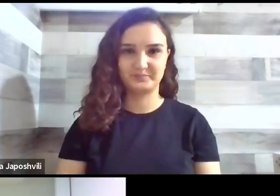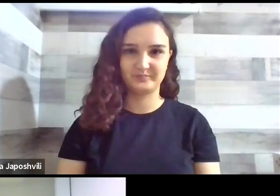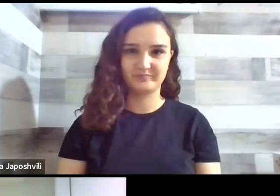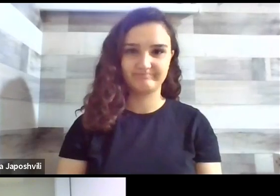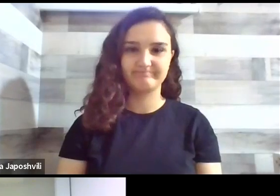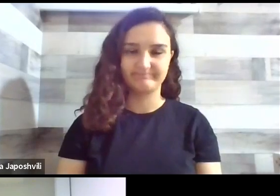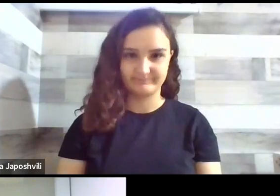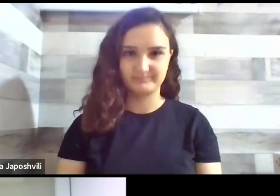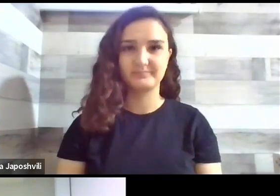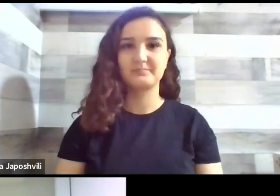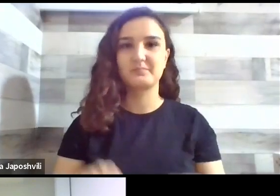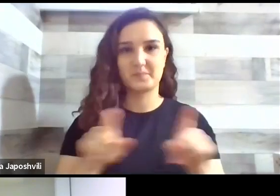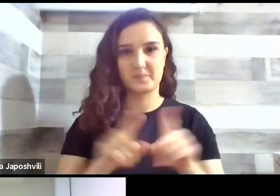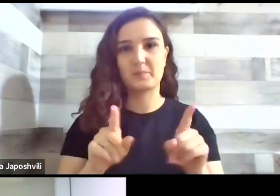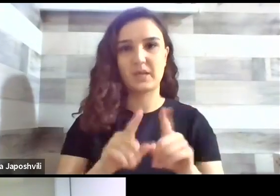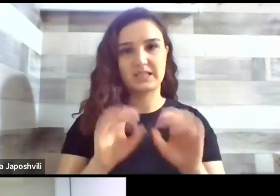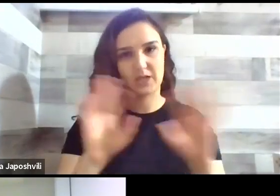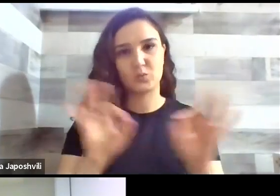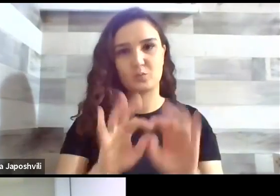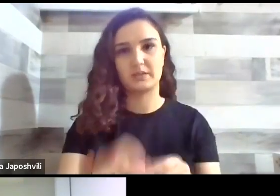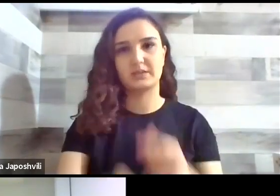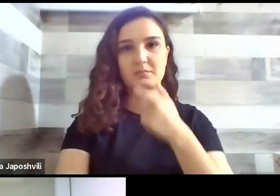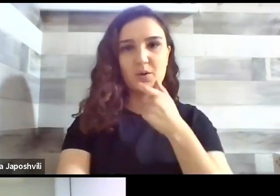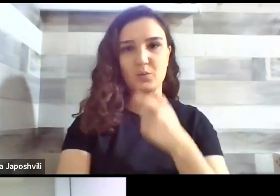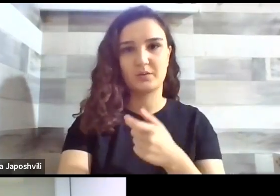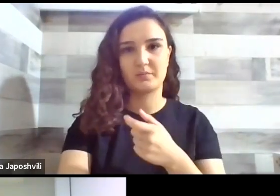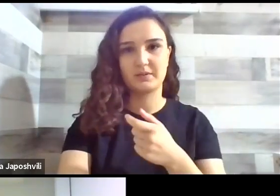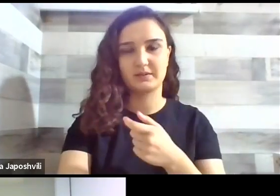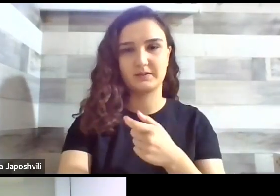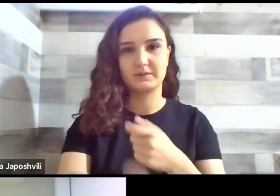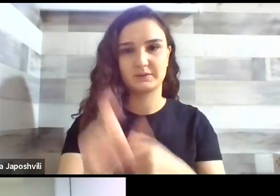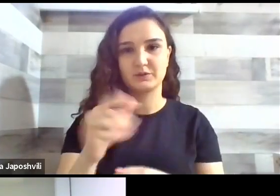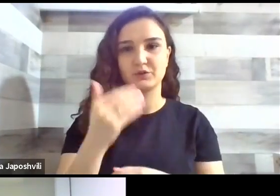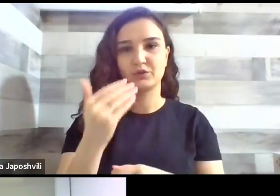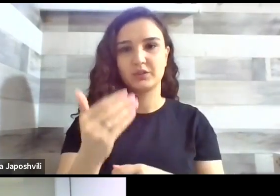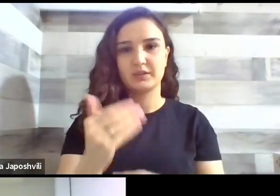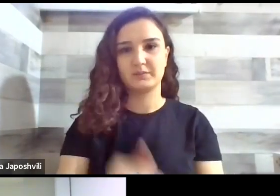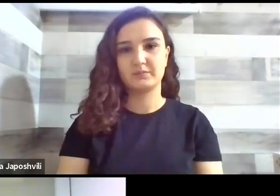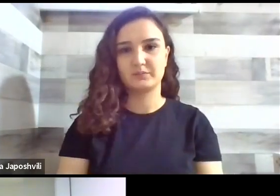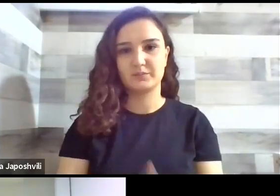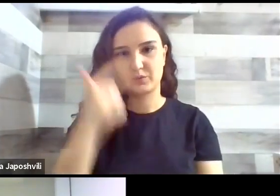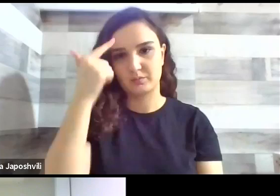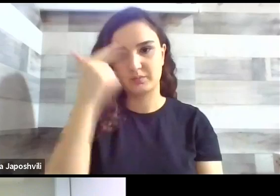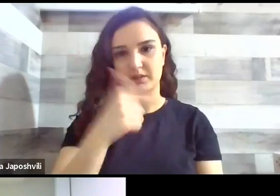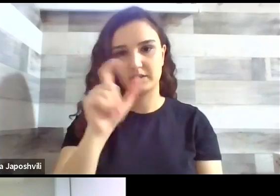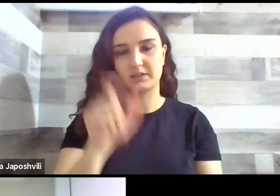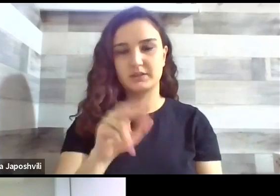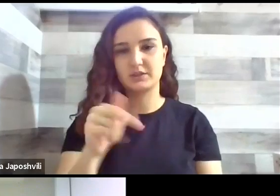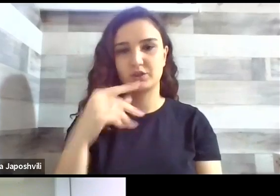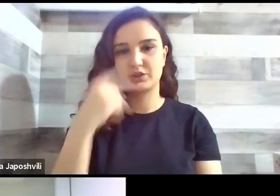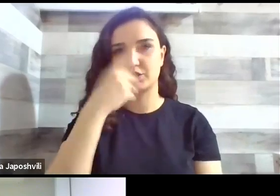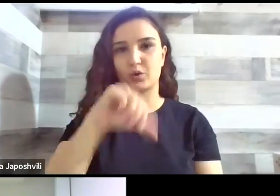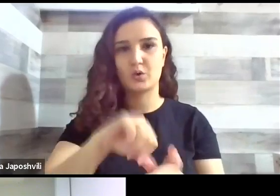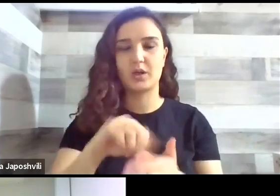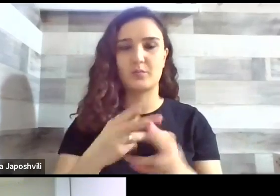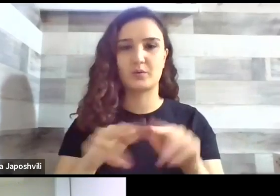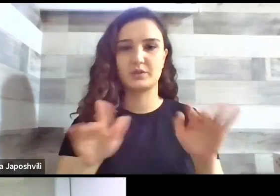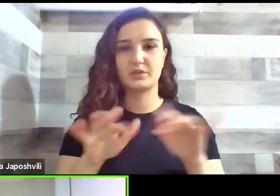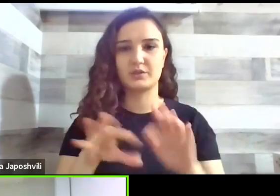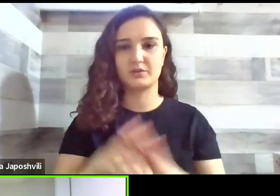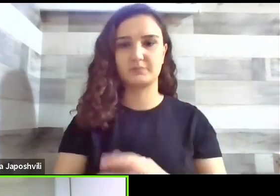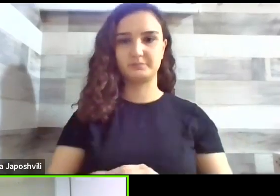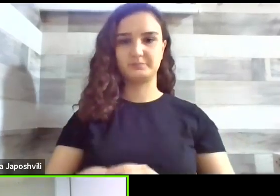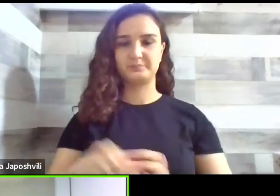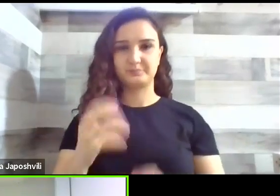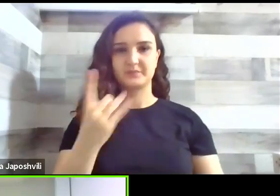მაინც განუმარტე მაყურებელს შენი კომპეტენცია და შენი როლი ამ პროცესში.